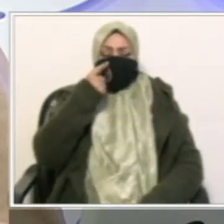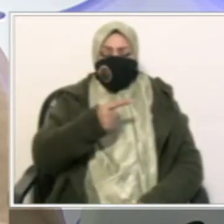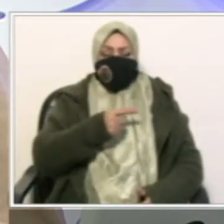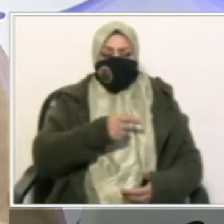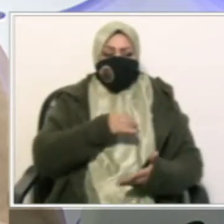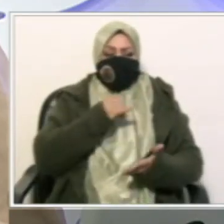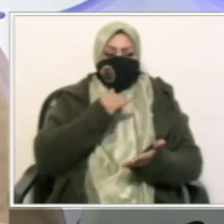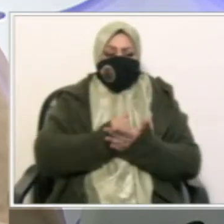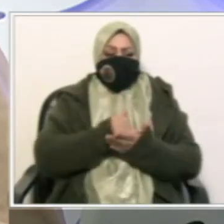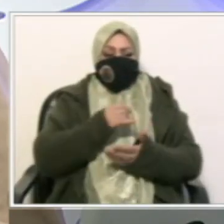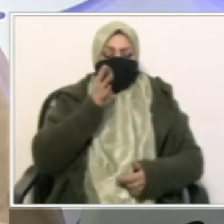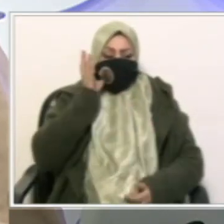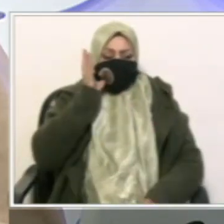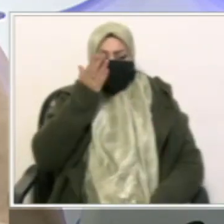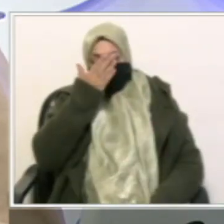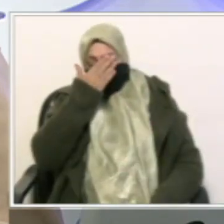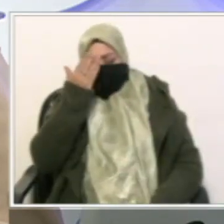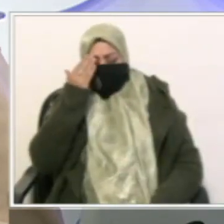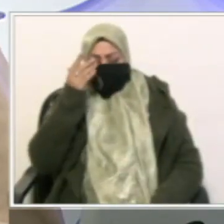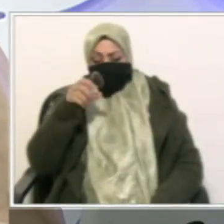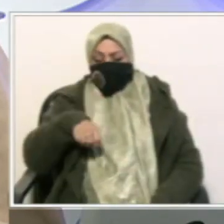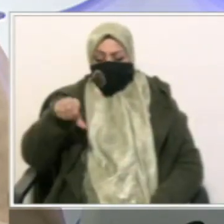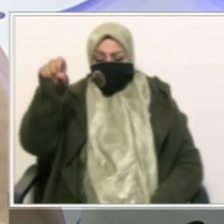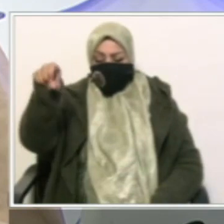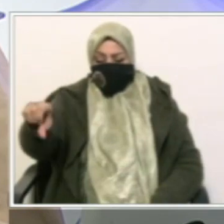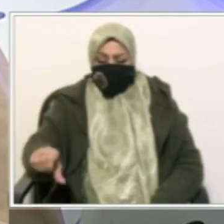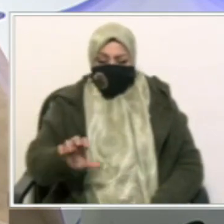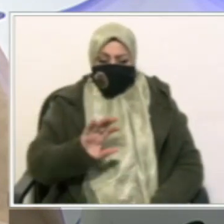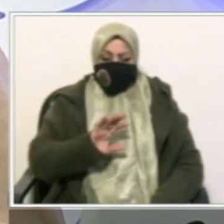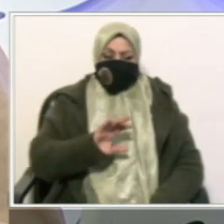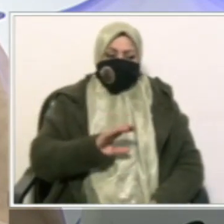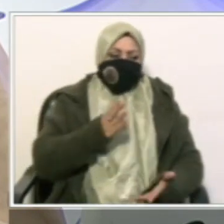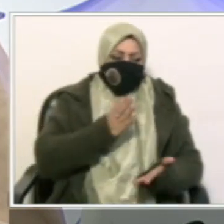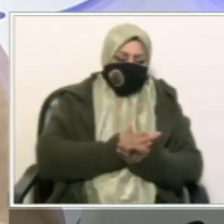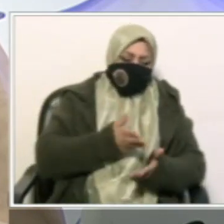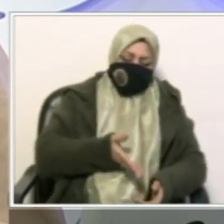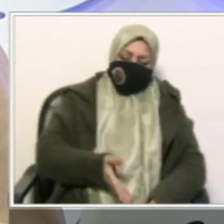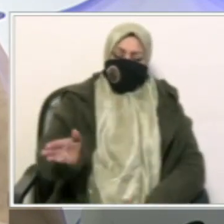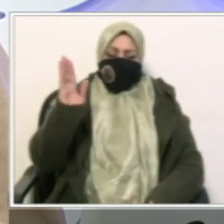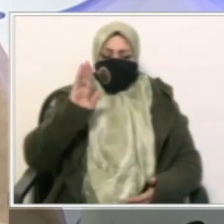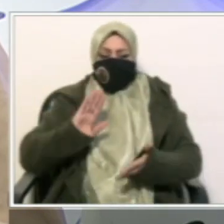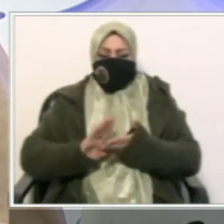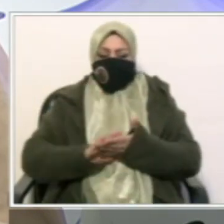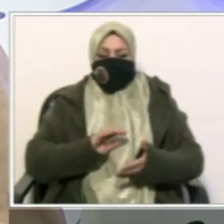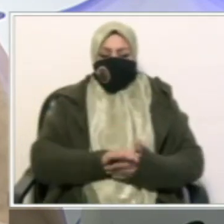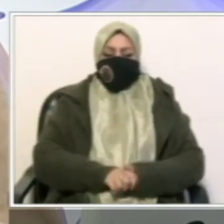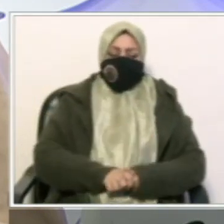مثلا تقطع الصلاة من أجل إنقاذه، وإذا رأيت طفل يحبو